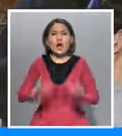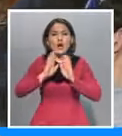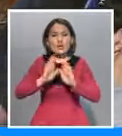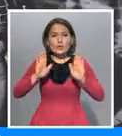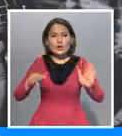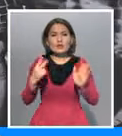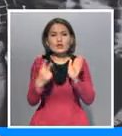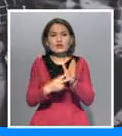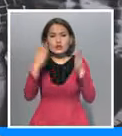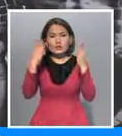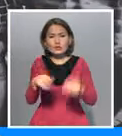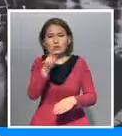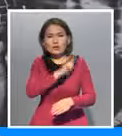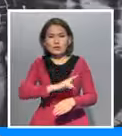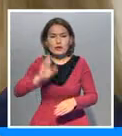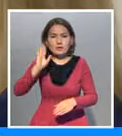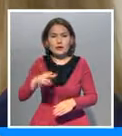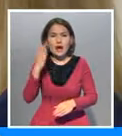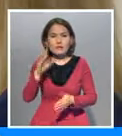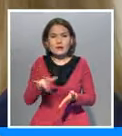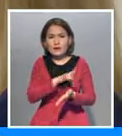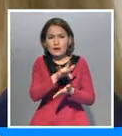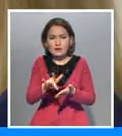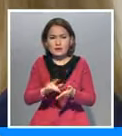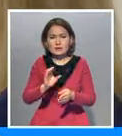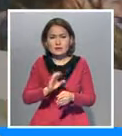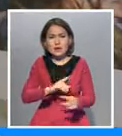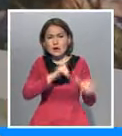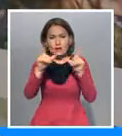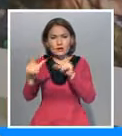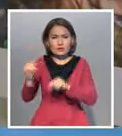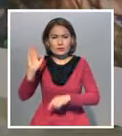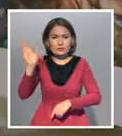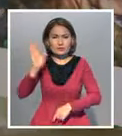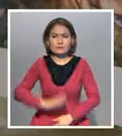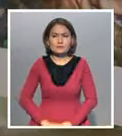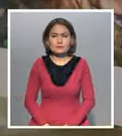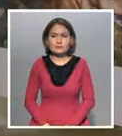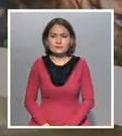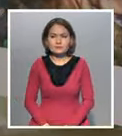үшін 7 күн жұмыс істейді. Одан кейін экспозиция Алматыға жол тартпақ. Ғабит Бөкенбайұлы, Есенбек Әкімбай, ұлттық арна.